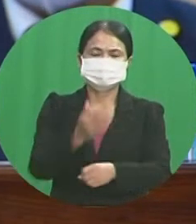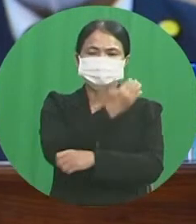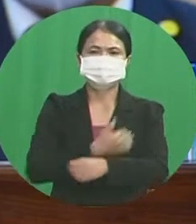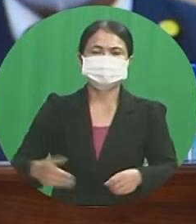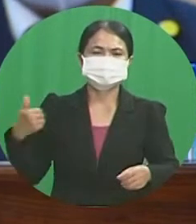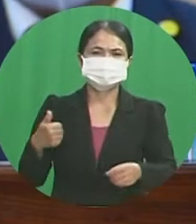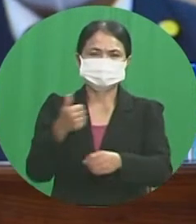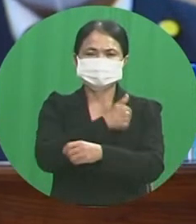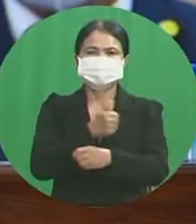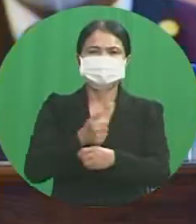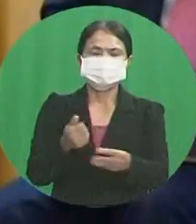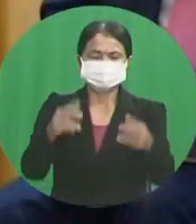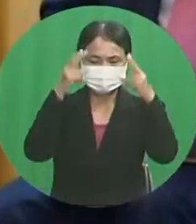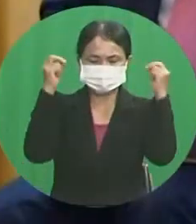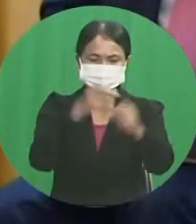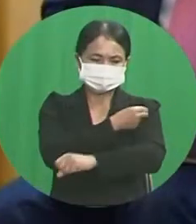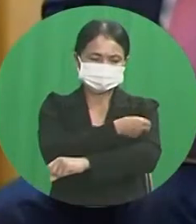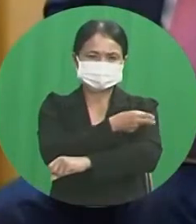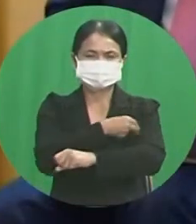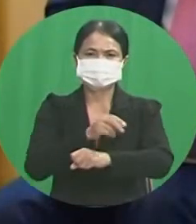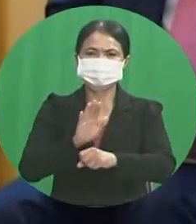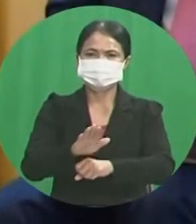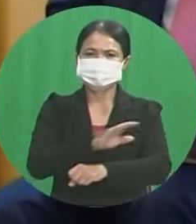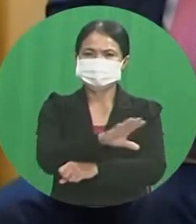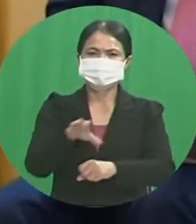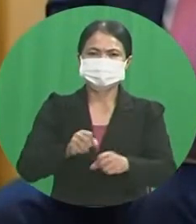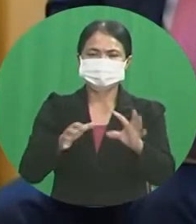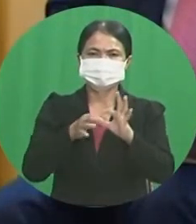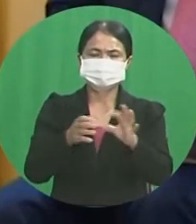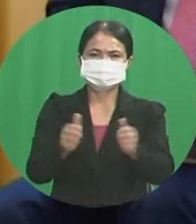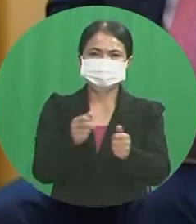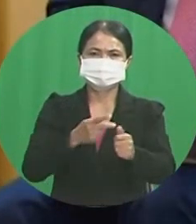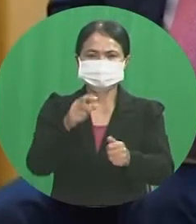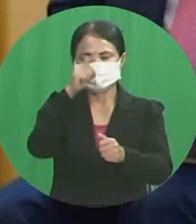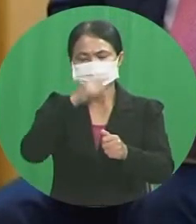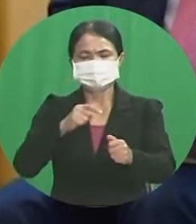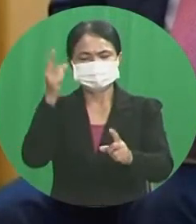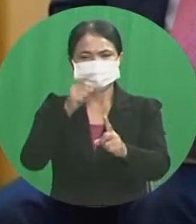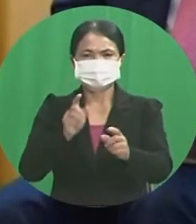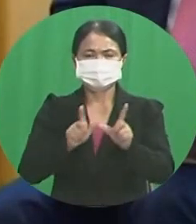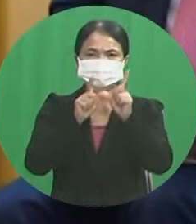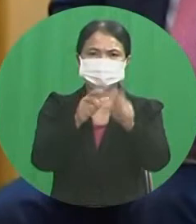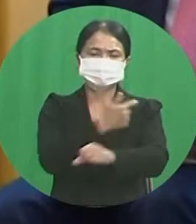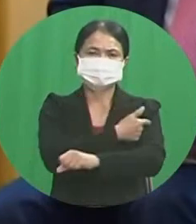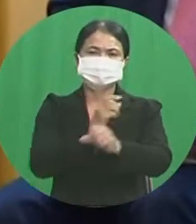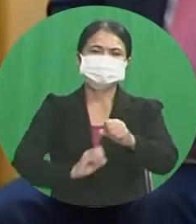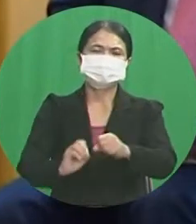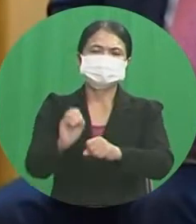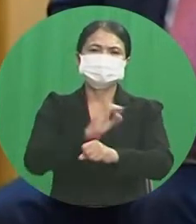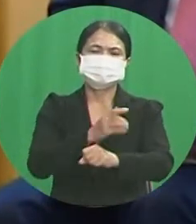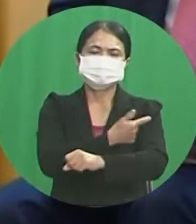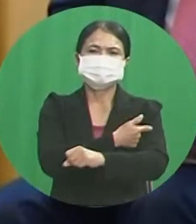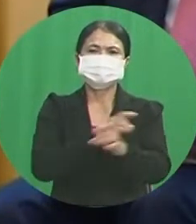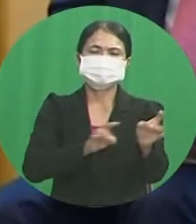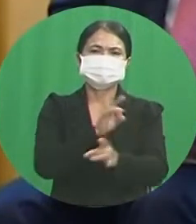ជោហ៊ុនសែនក៏បានឲ្យមន្ត្រីសុខាភិបាលរបស់កម្ពុជាសហការជាមួយភាគីថៃដើម្បីបញ្ជូនវ៉ាក់សាំង COVID-19 ទៅចាក់ជូន